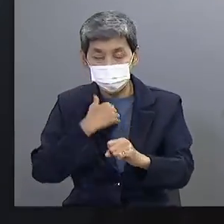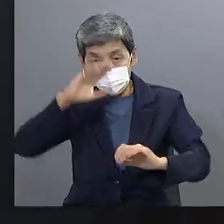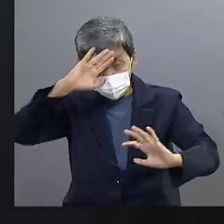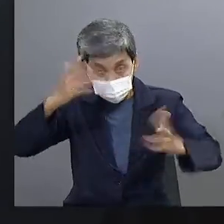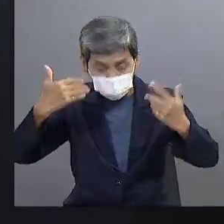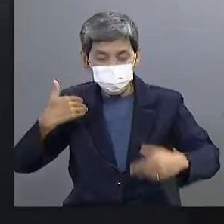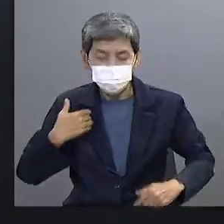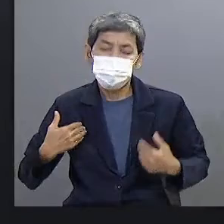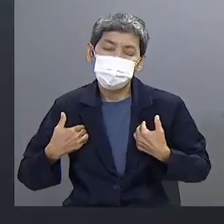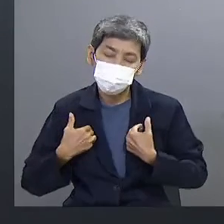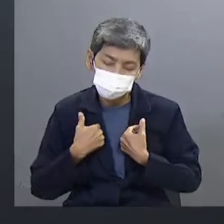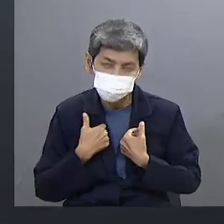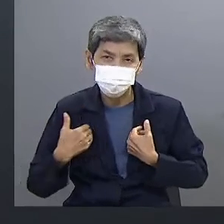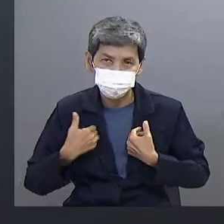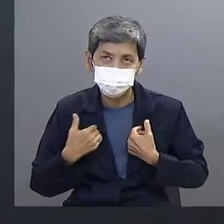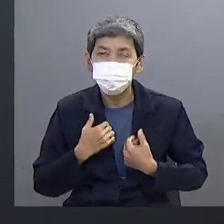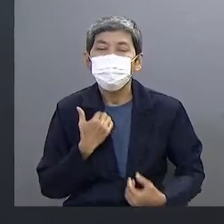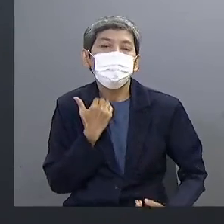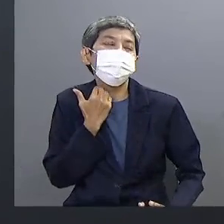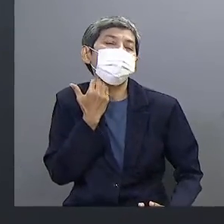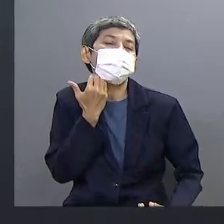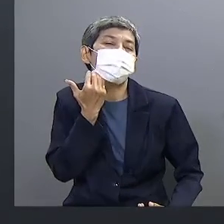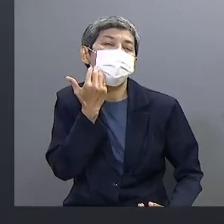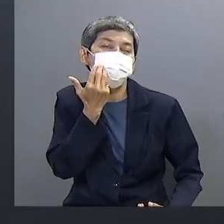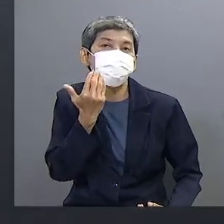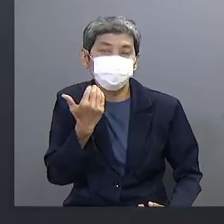ดหน่อยแต่เรื่องเสียงที่หลายคนกังวลนี่ที่จะใช้ร้องเพล